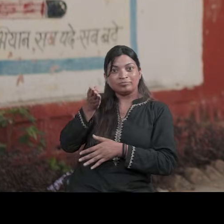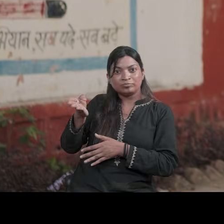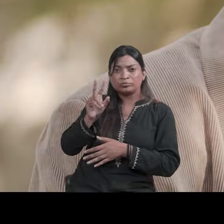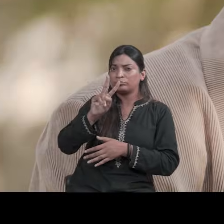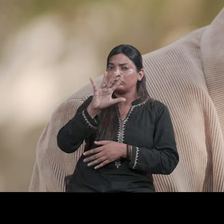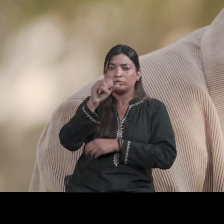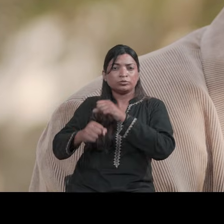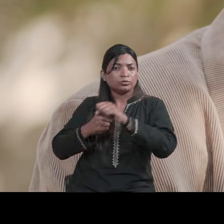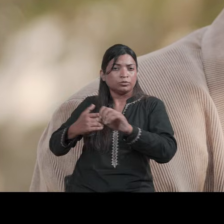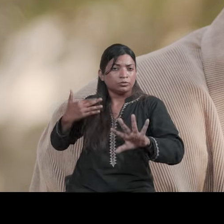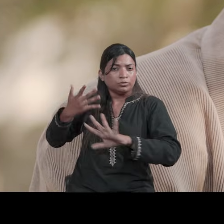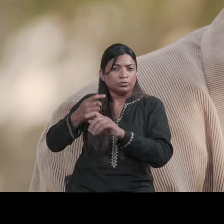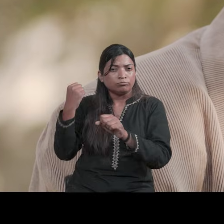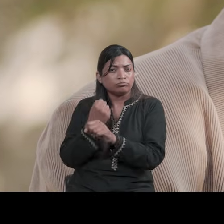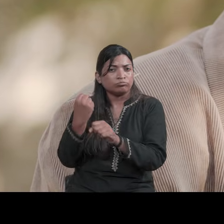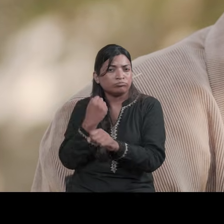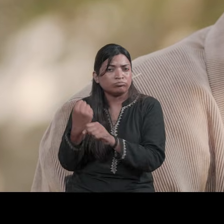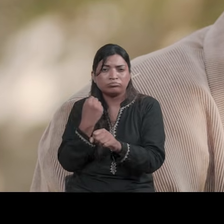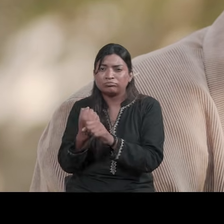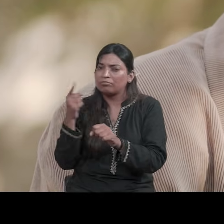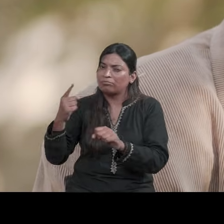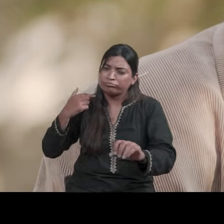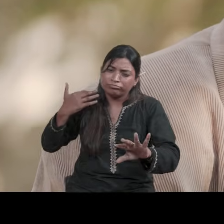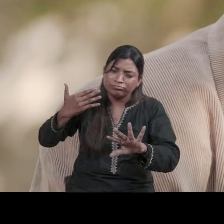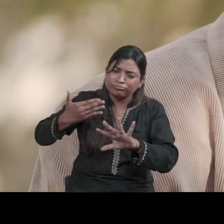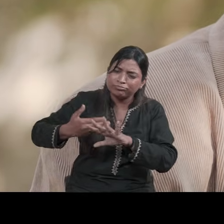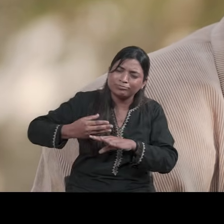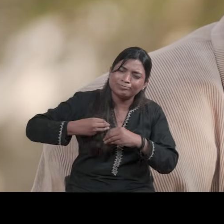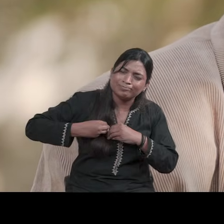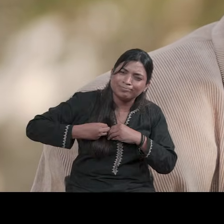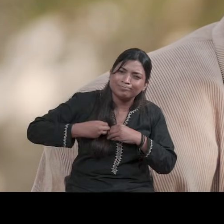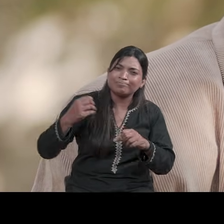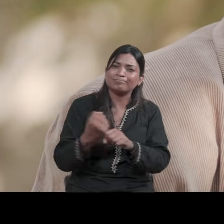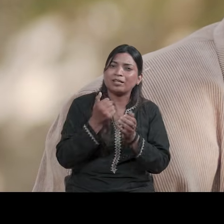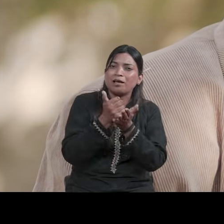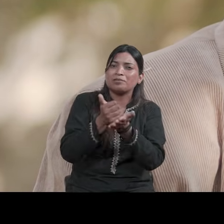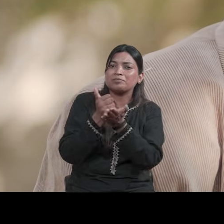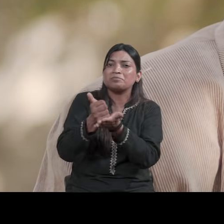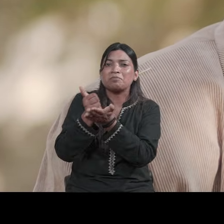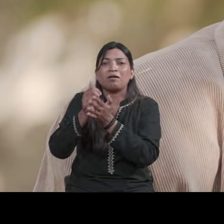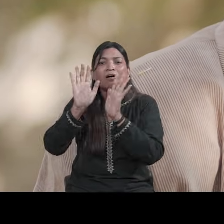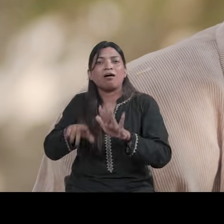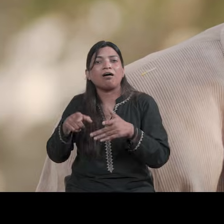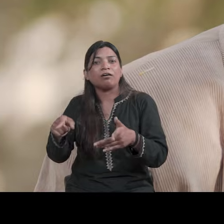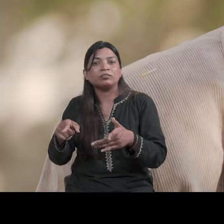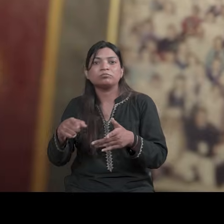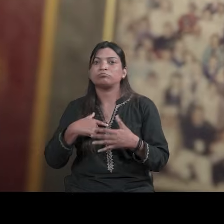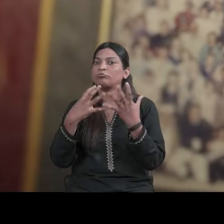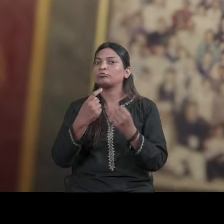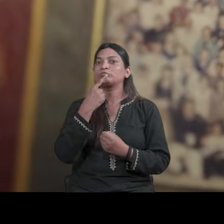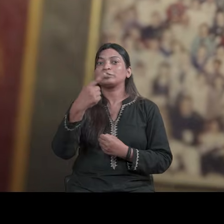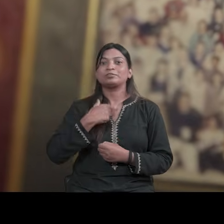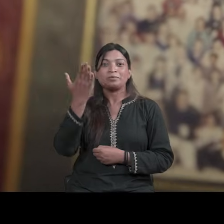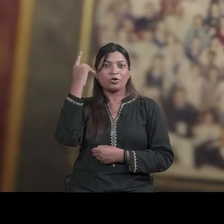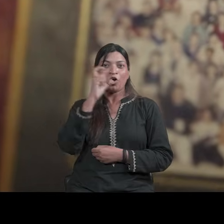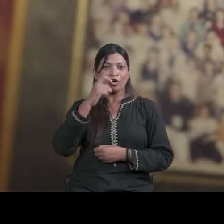बहुत अच्छा इनका काम है। मैंने इनका काम पहले भी देखा और मैं एक चीज़ बहुत गर्व के साथ कहना भी चाहता हूँ कि मैं जिस कॉलेज में पढ़ाता रहा हूँ